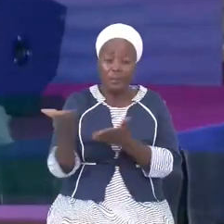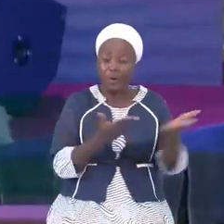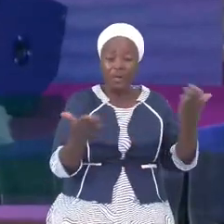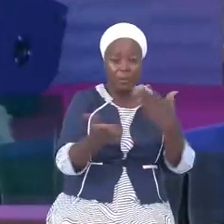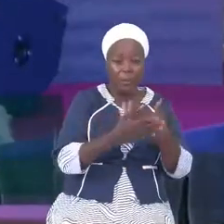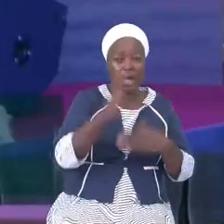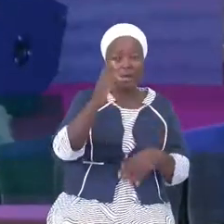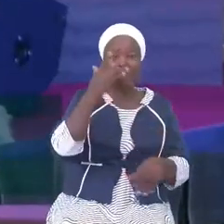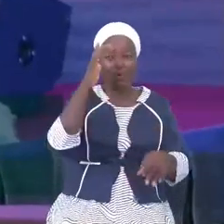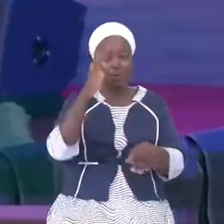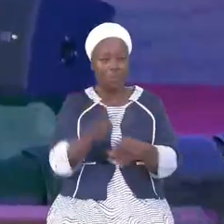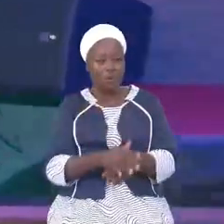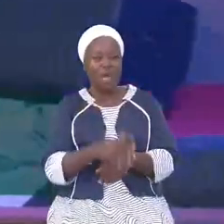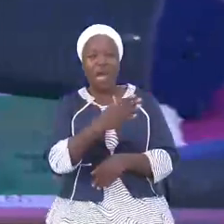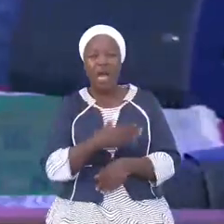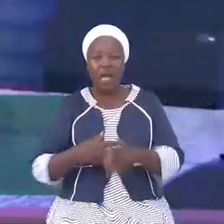Et